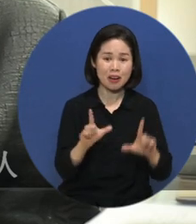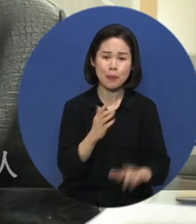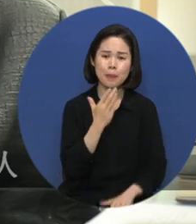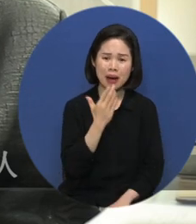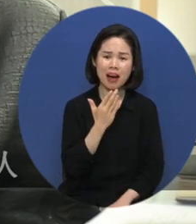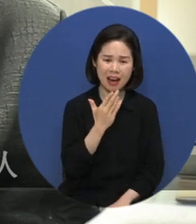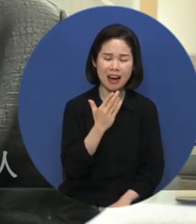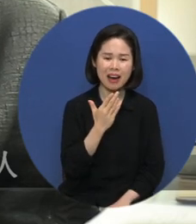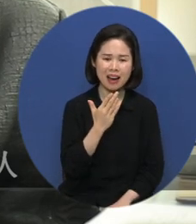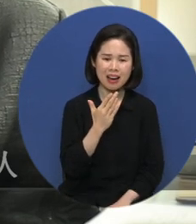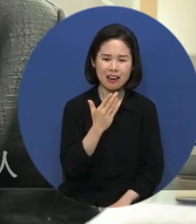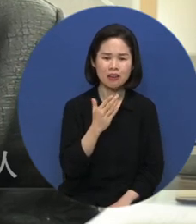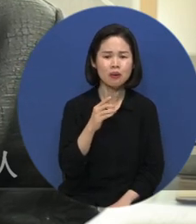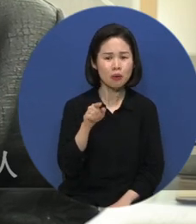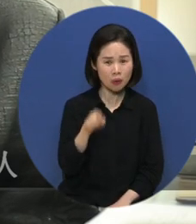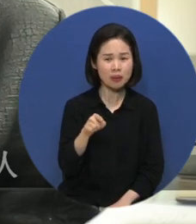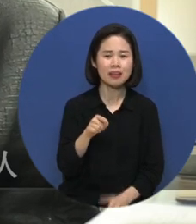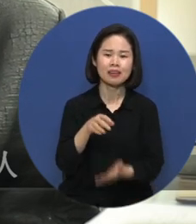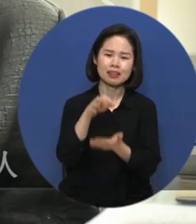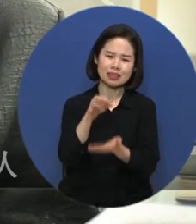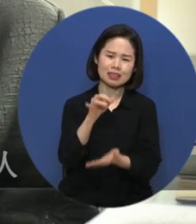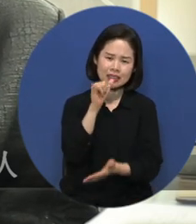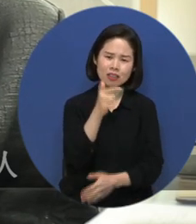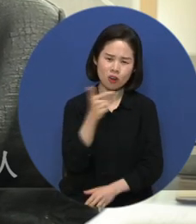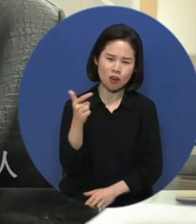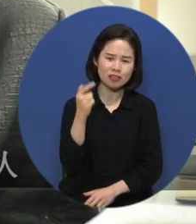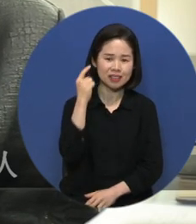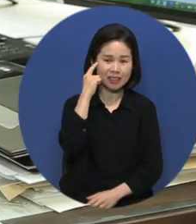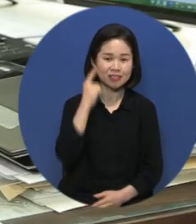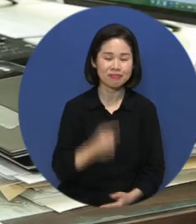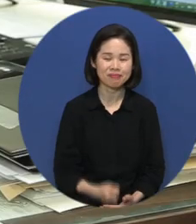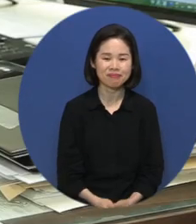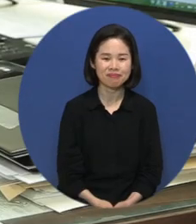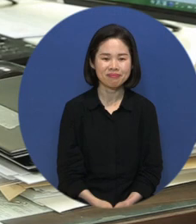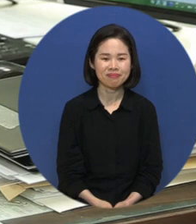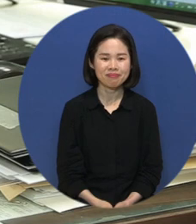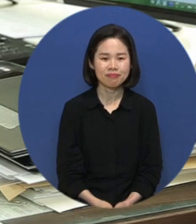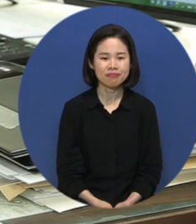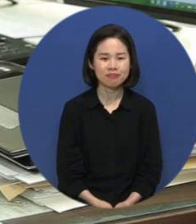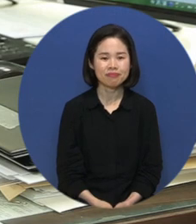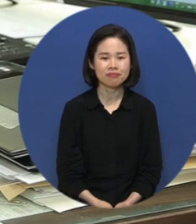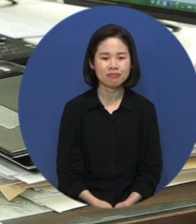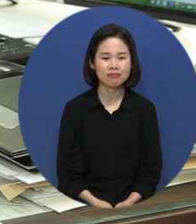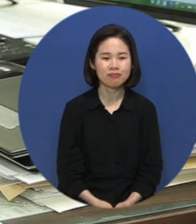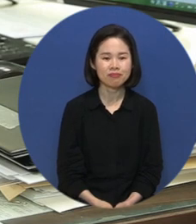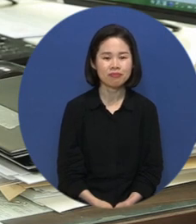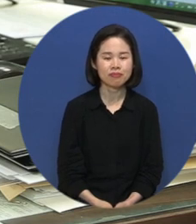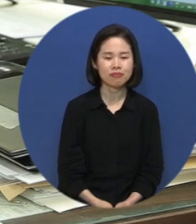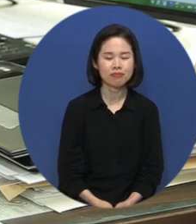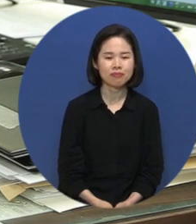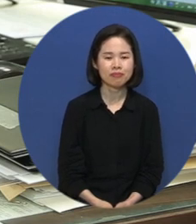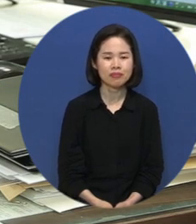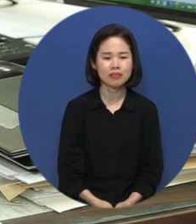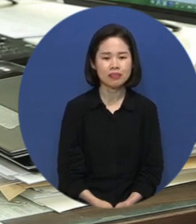된다는 것에 더 가치가 있다고 생각이 듭니다. 뭐 다 그런 건 아니지만 뭐 일부